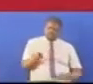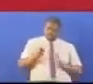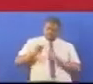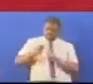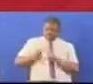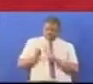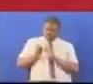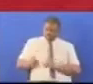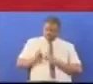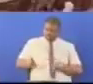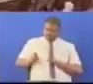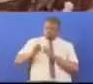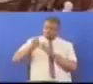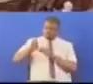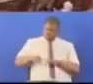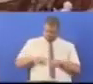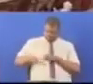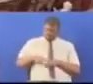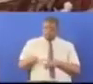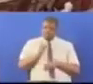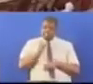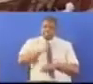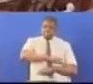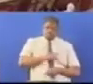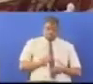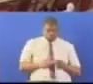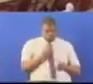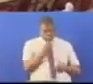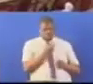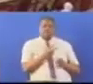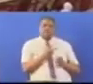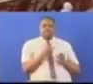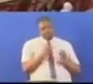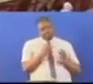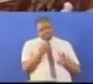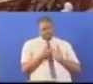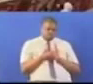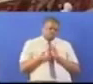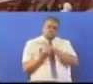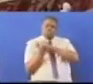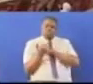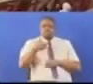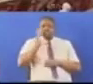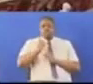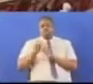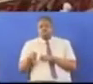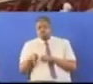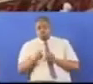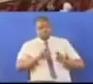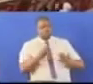masharti mbalimbali ya mkataba huu siku hadi siku na kuona kama kuna wajibu wowote kwa upande wa serikali au nchi